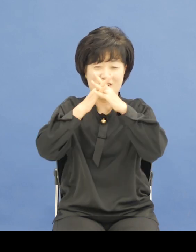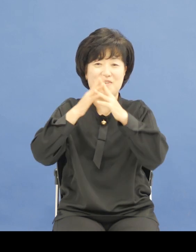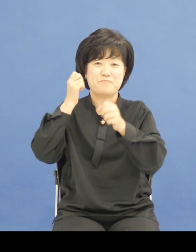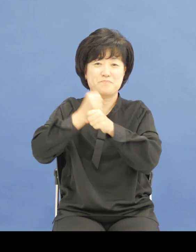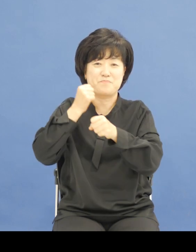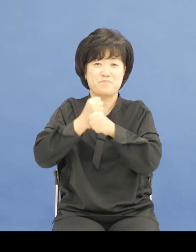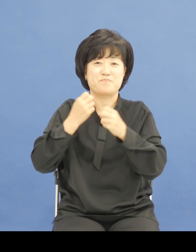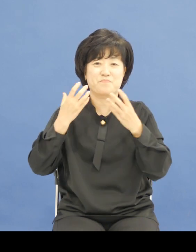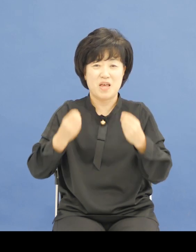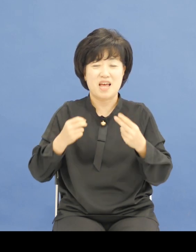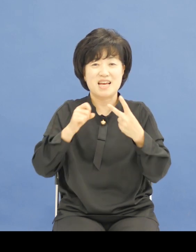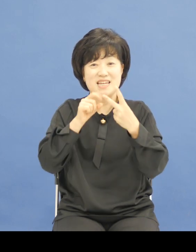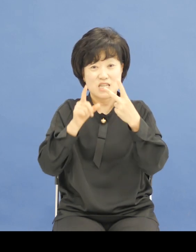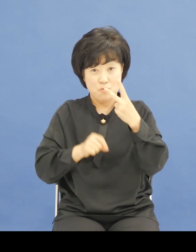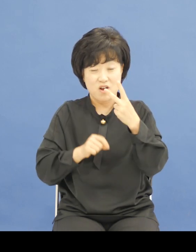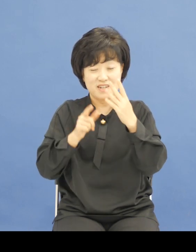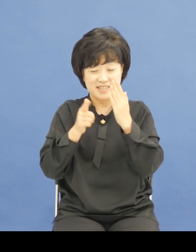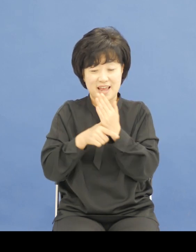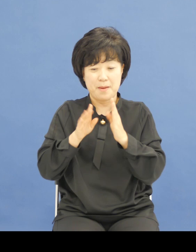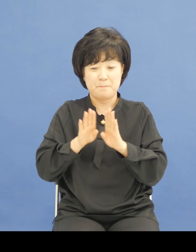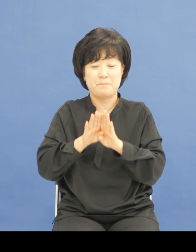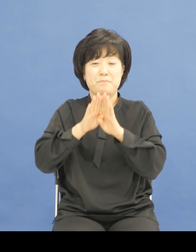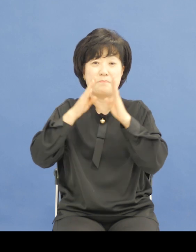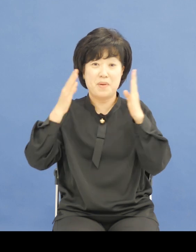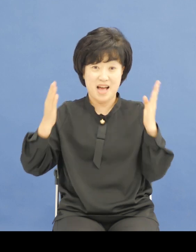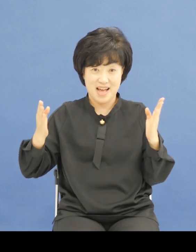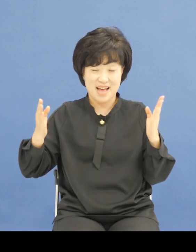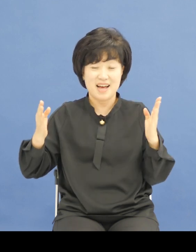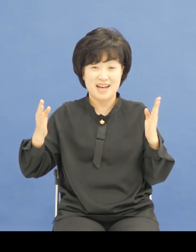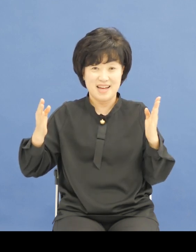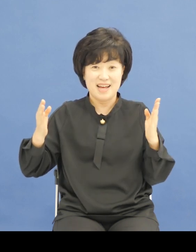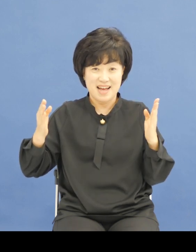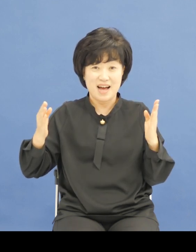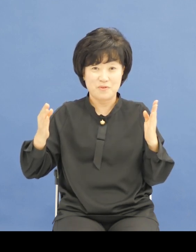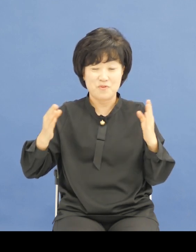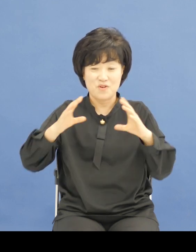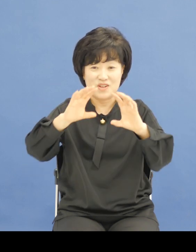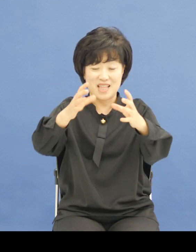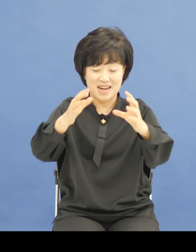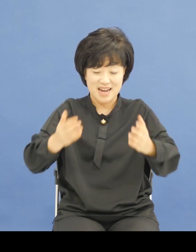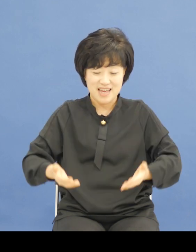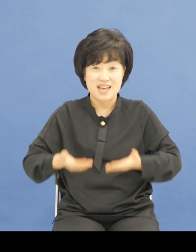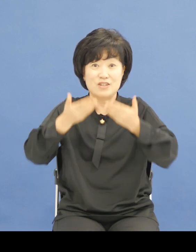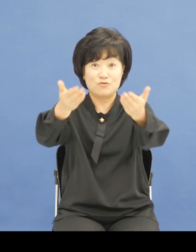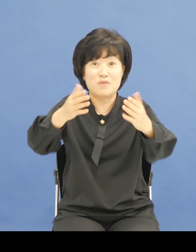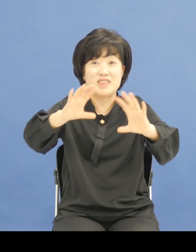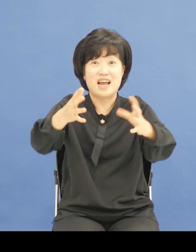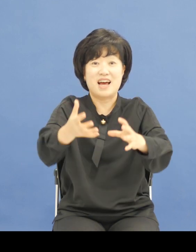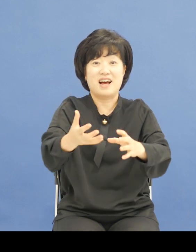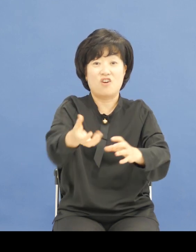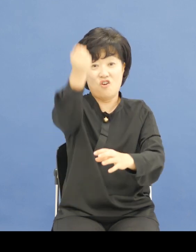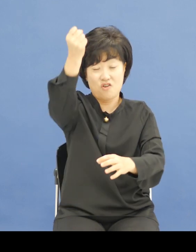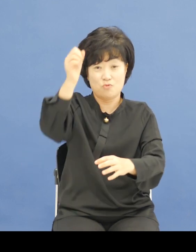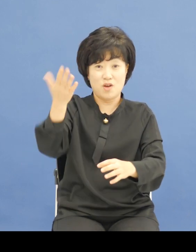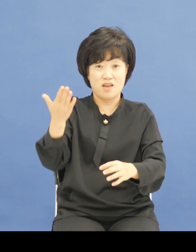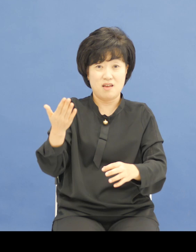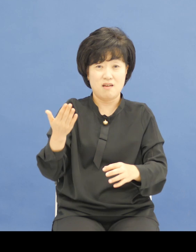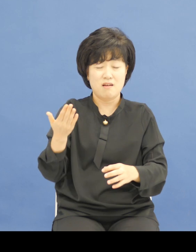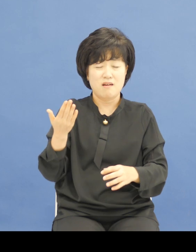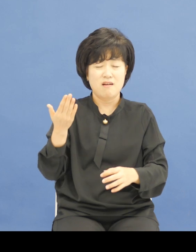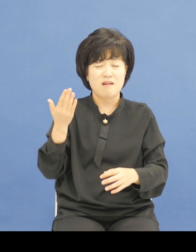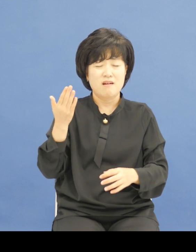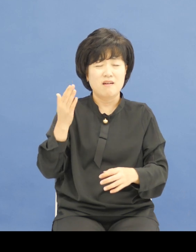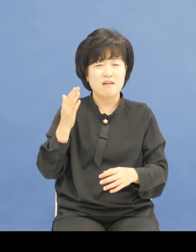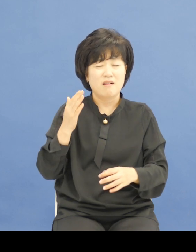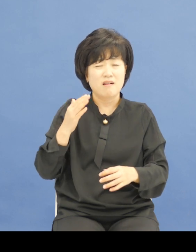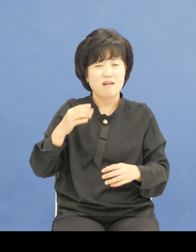제가 들어가서 개교 기념식 하고 이제 그 나라에 넘기면은 이제 국립학교가 되는데 이상하게